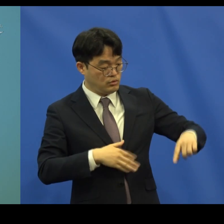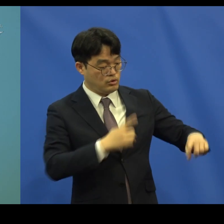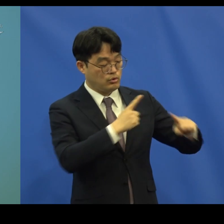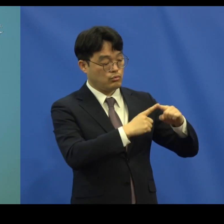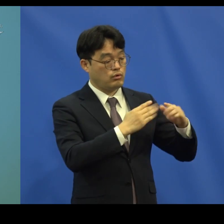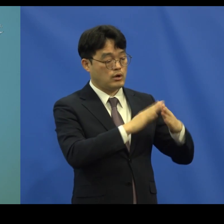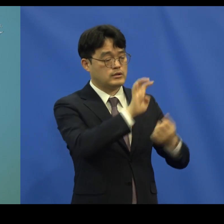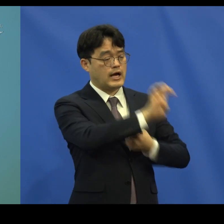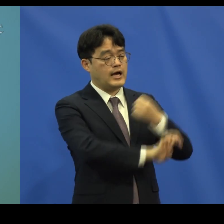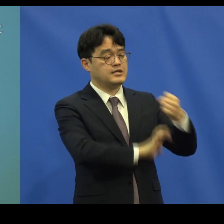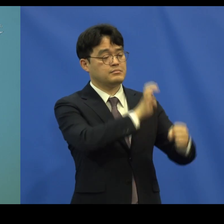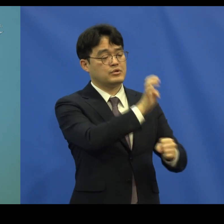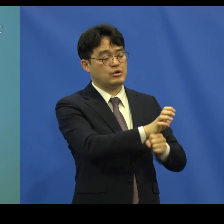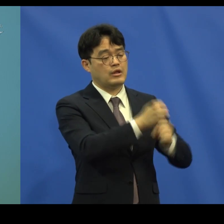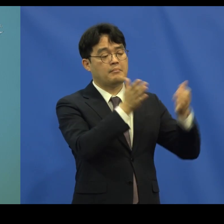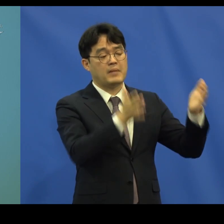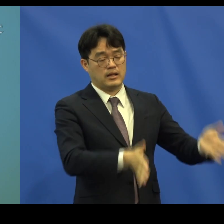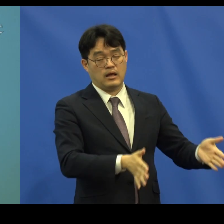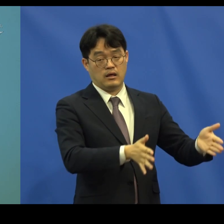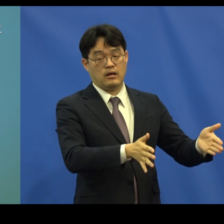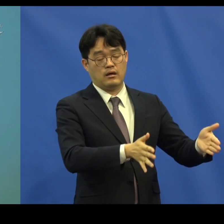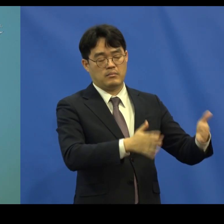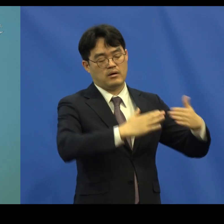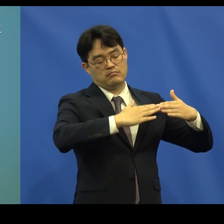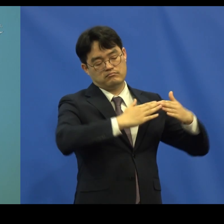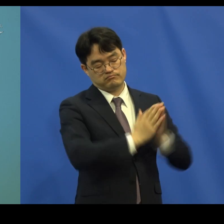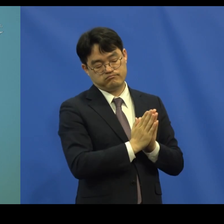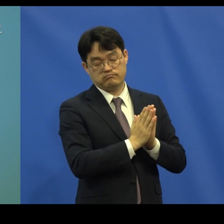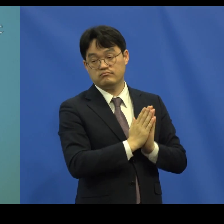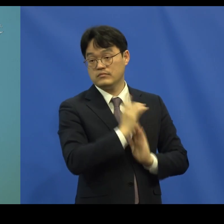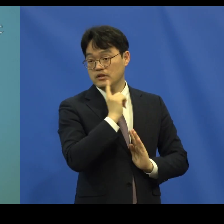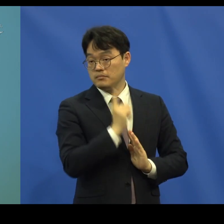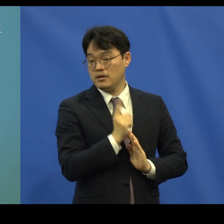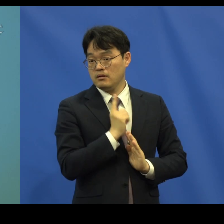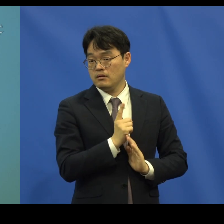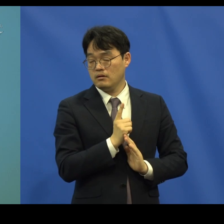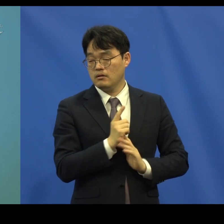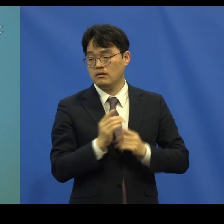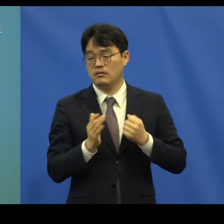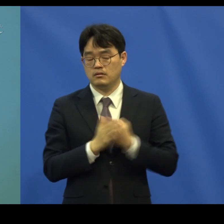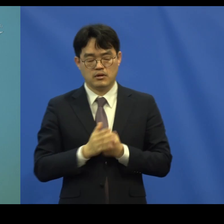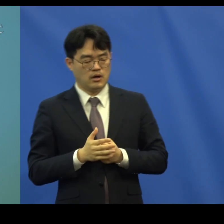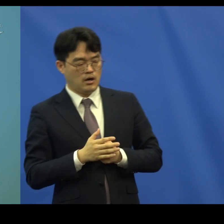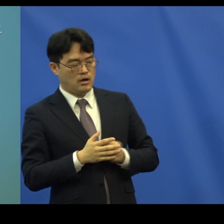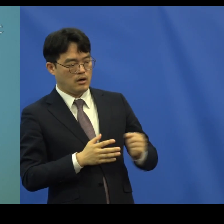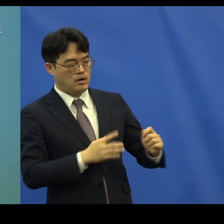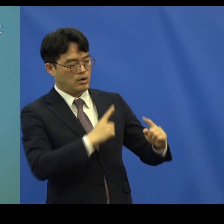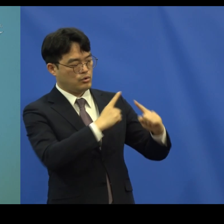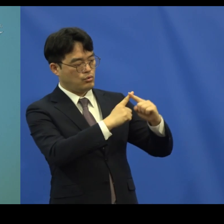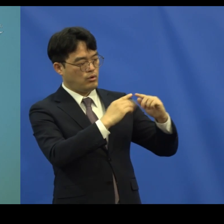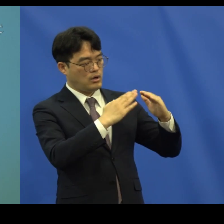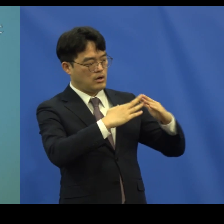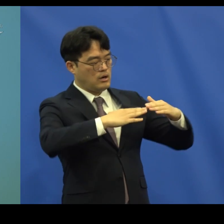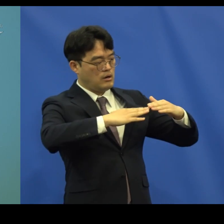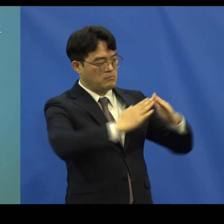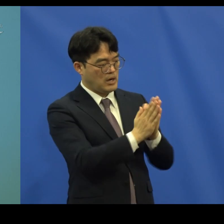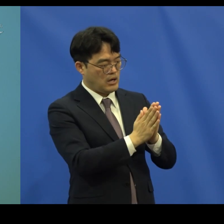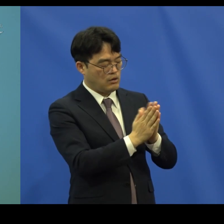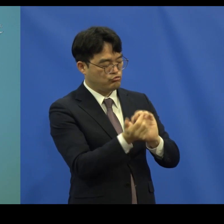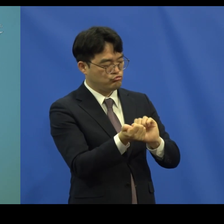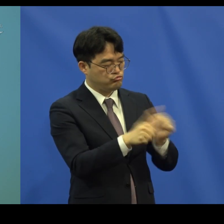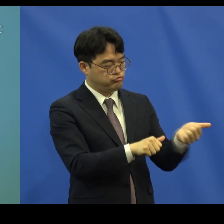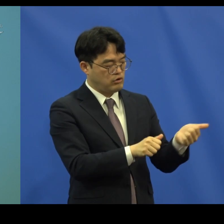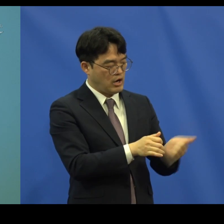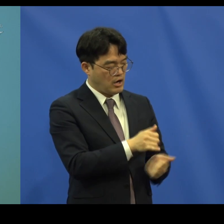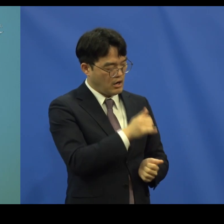겁니다. 그래서 우리는 교회의 죽음을 묵상하게 되는 거죠. 교회가 죽음을 맞이할 수 있는가?